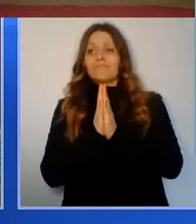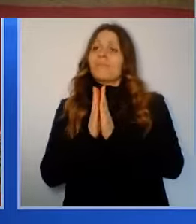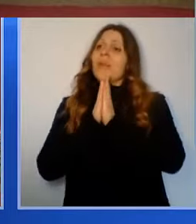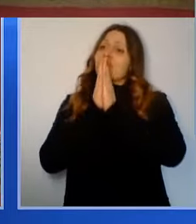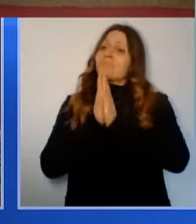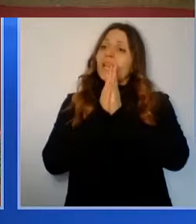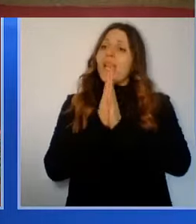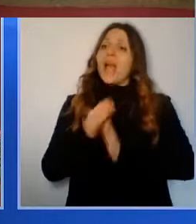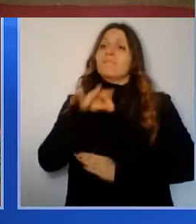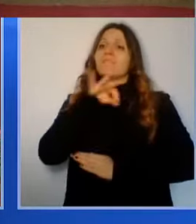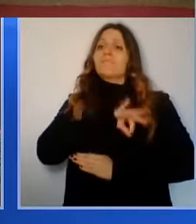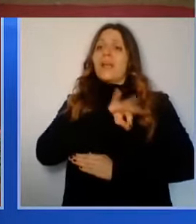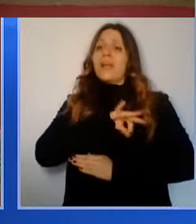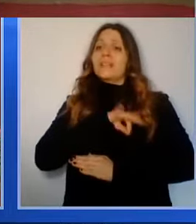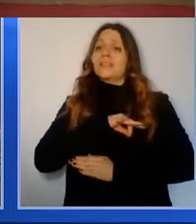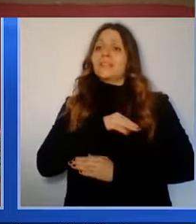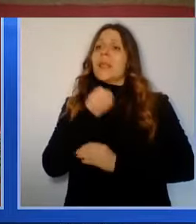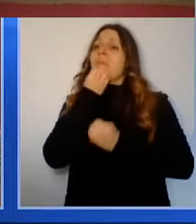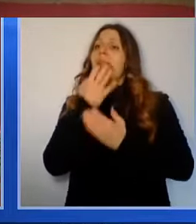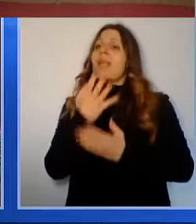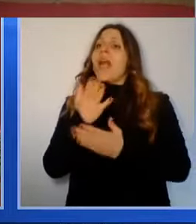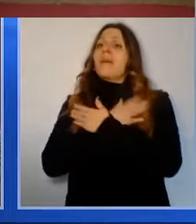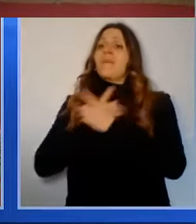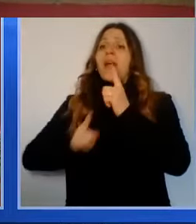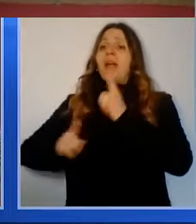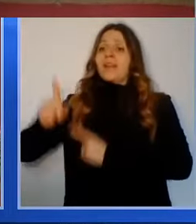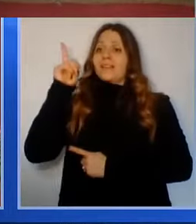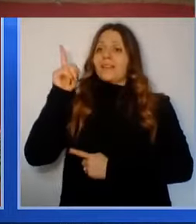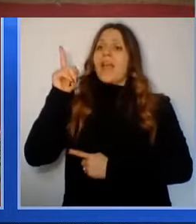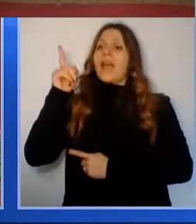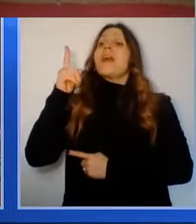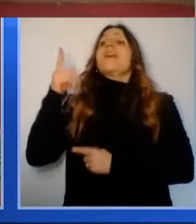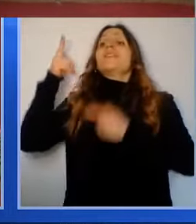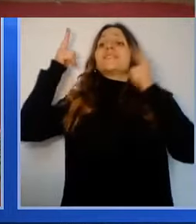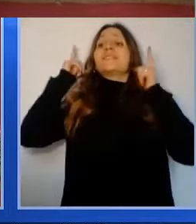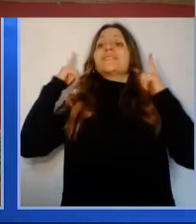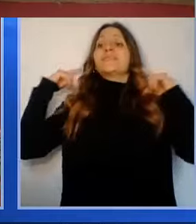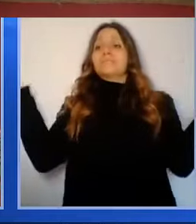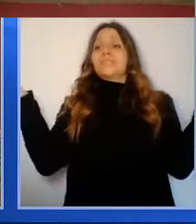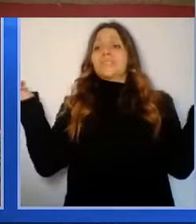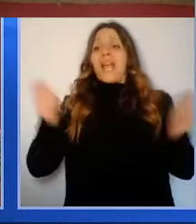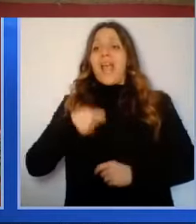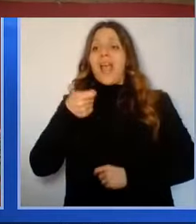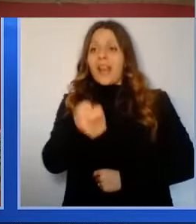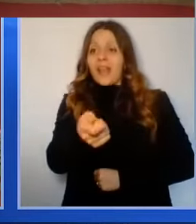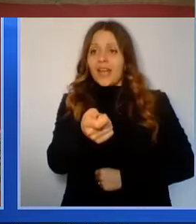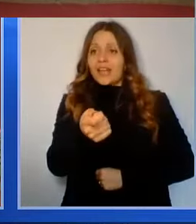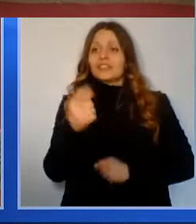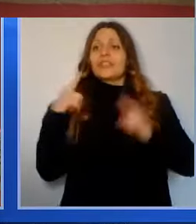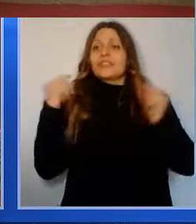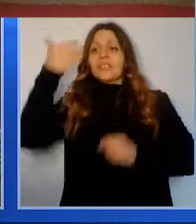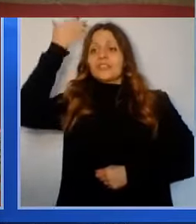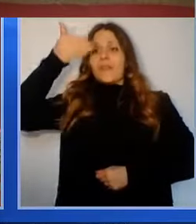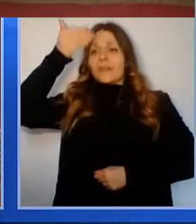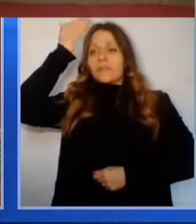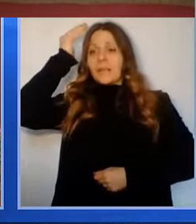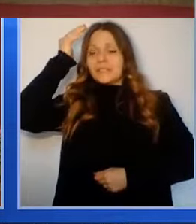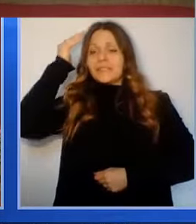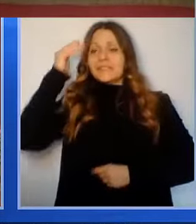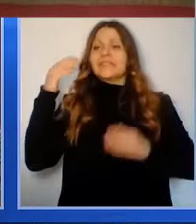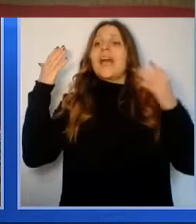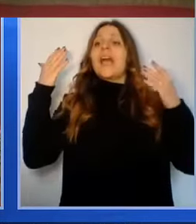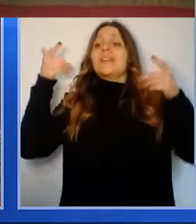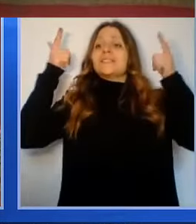Arcangelis, Beate Ioannis Batiste e Santorum Apostolorum Petri e Pauli et Omnium Santorum. Miseriatur